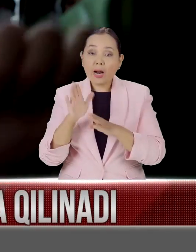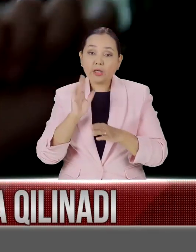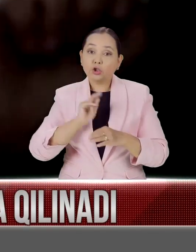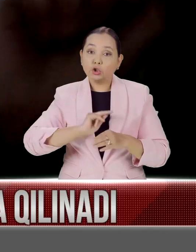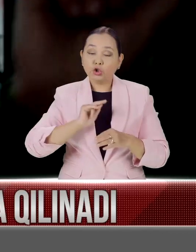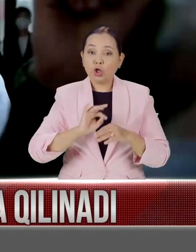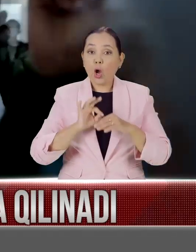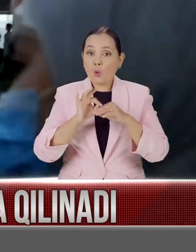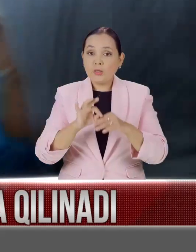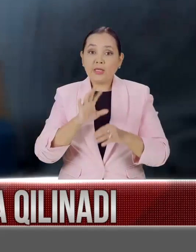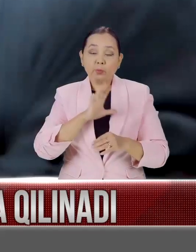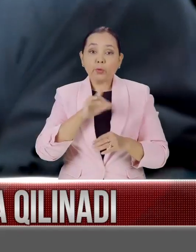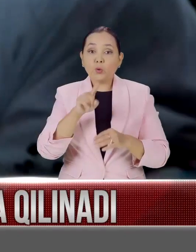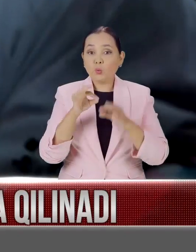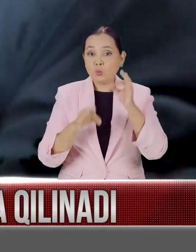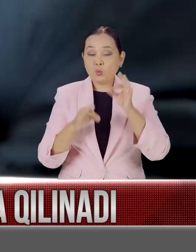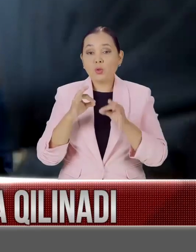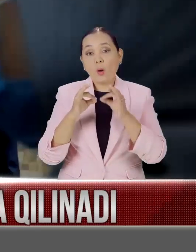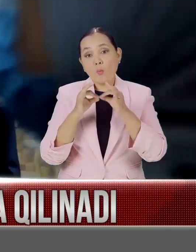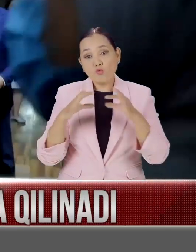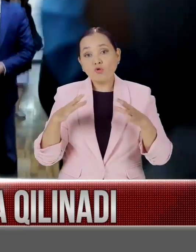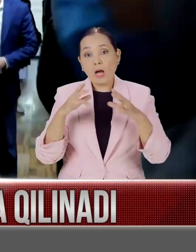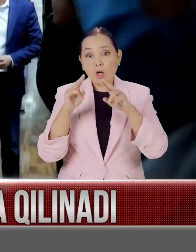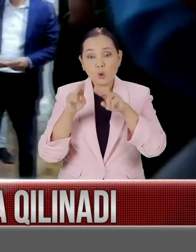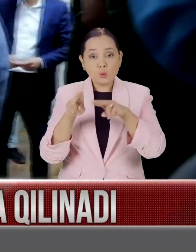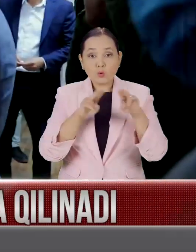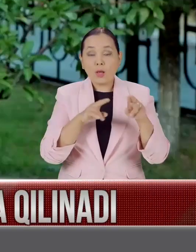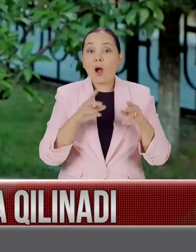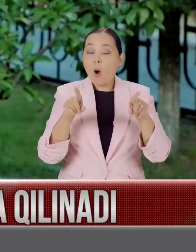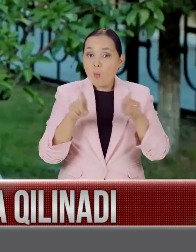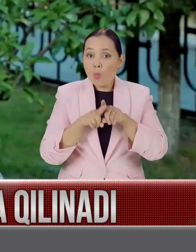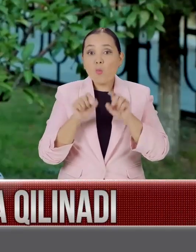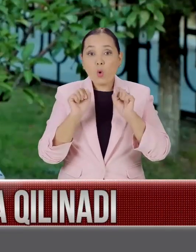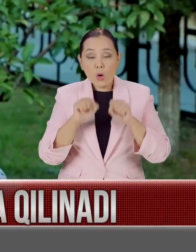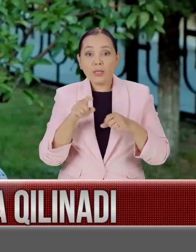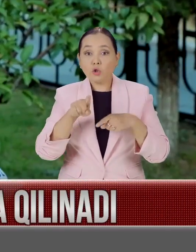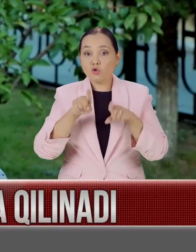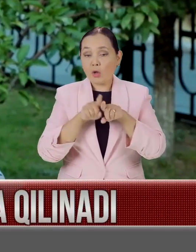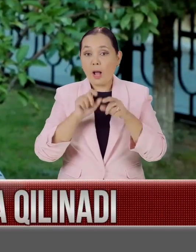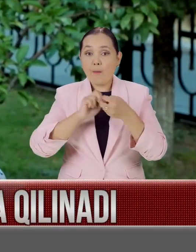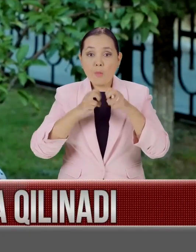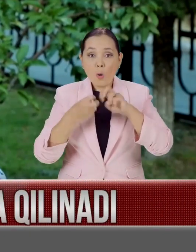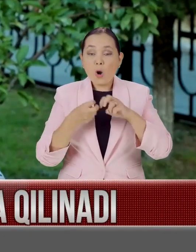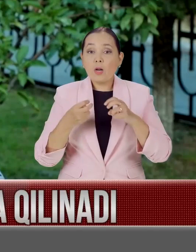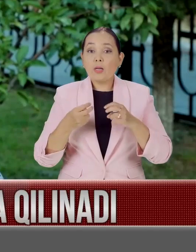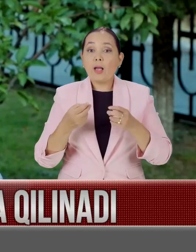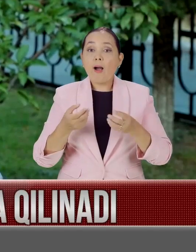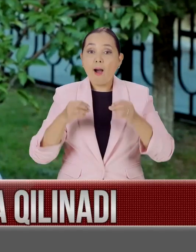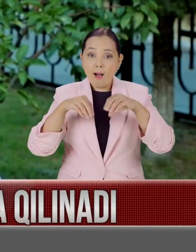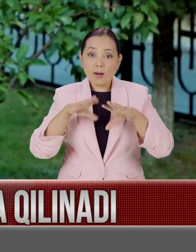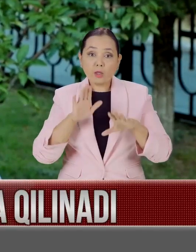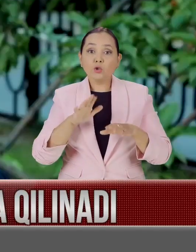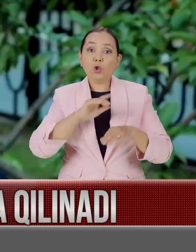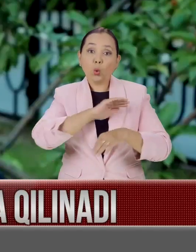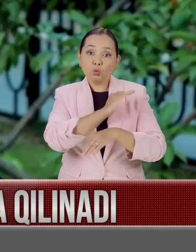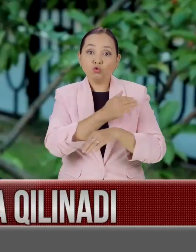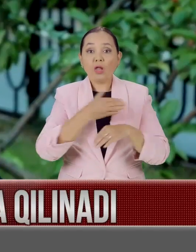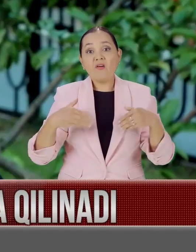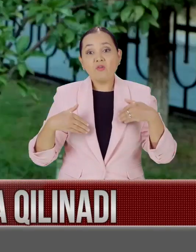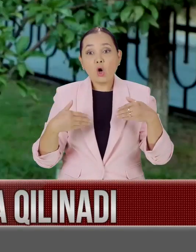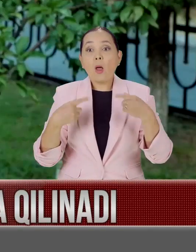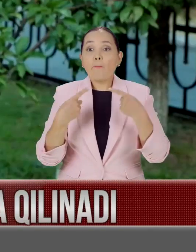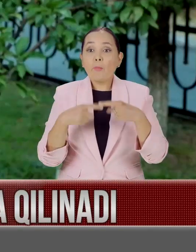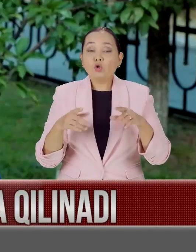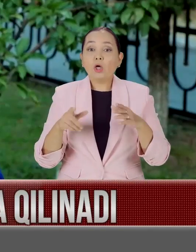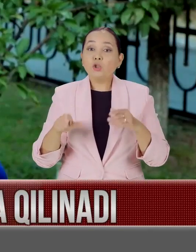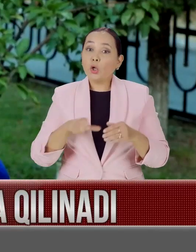deya ko'rilayotgan ishni o'tkazib yubormadi. U sudda mustaqil kuzatuvchi. Bo'lar ekan-ku shunaqa muammolardan xalqsa, mana shunaqa sud orqali degan. Kuchidan